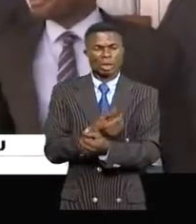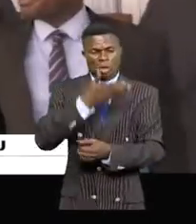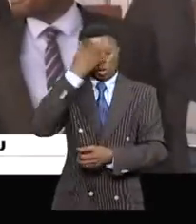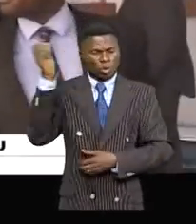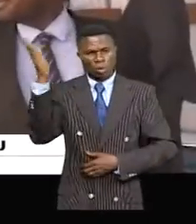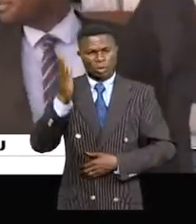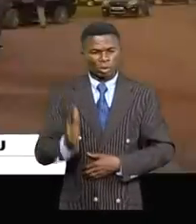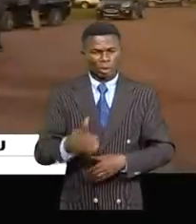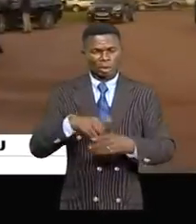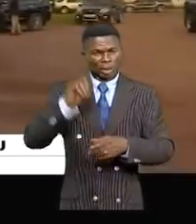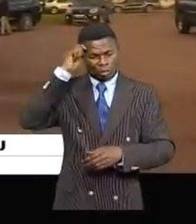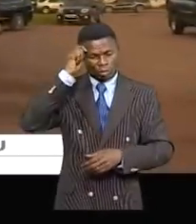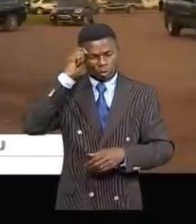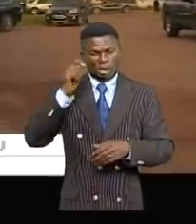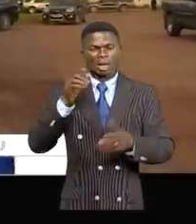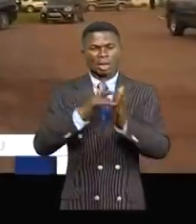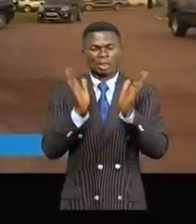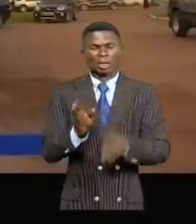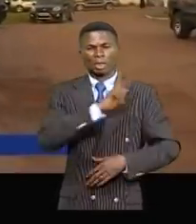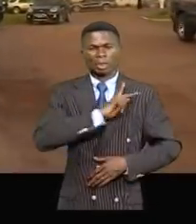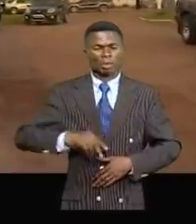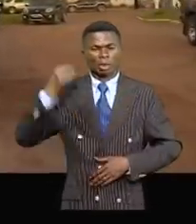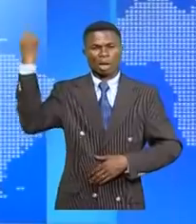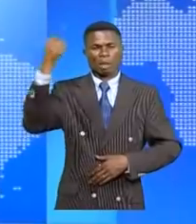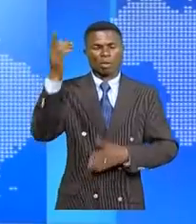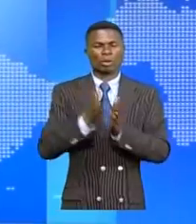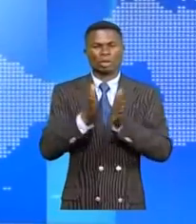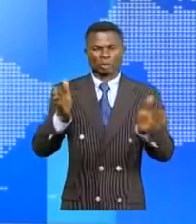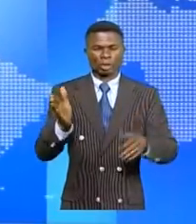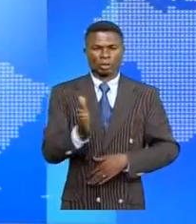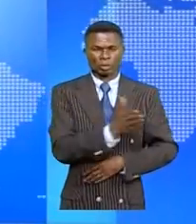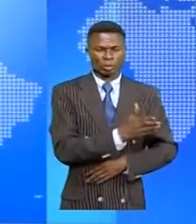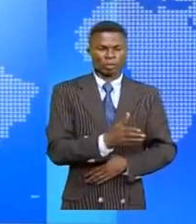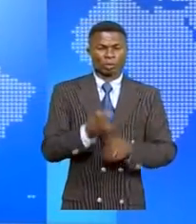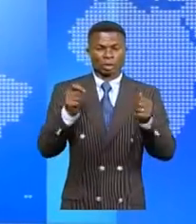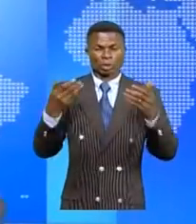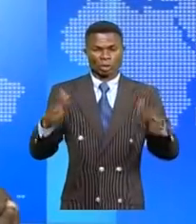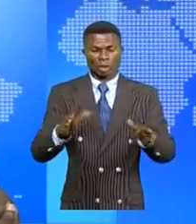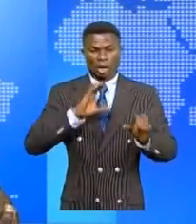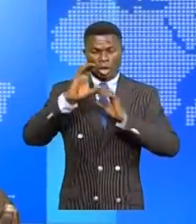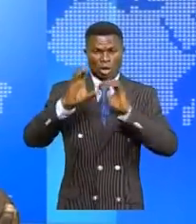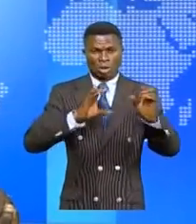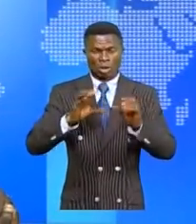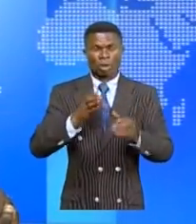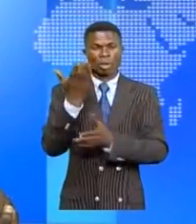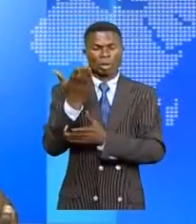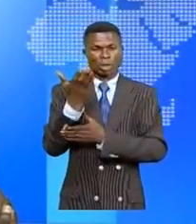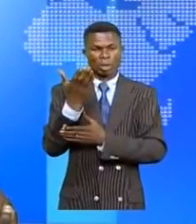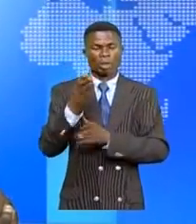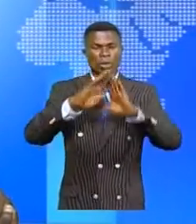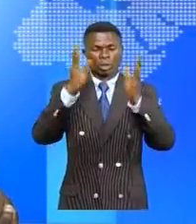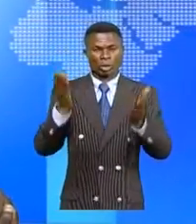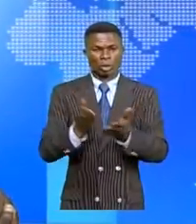gravé dans la mémoire des Kimbanguistes du monde entier. Bouclons ce journal avec ses communiqués. Il est demandé à